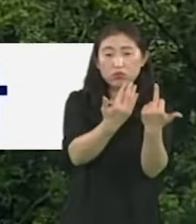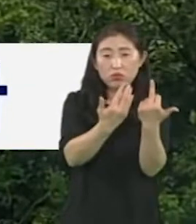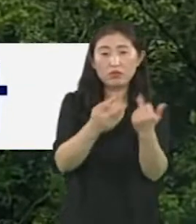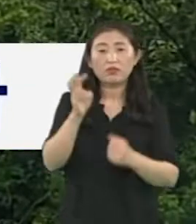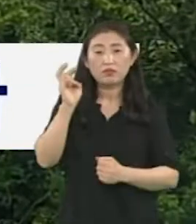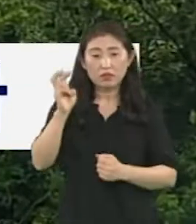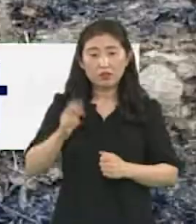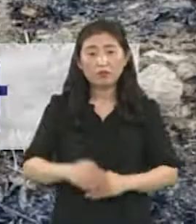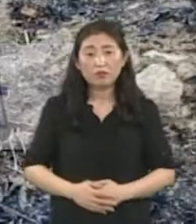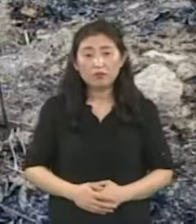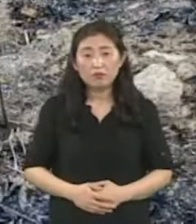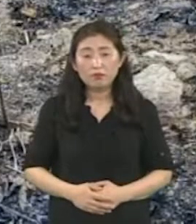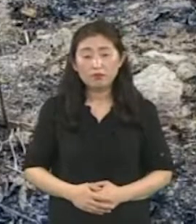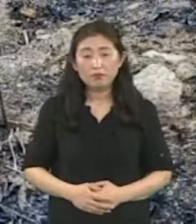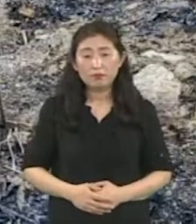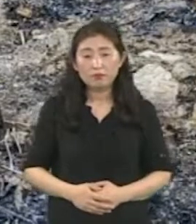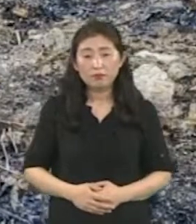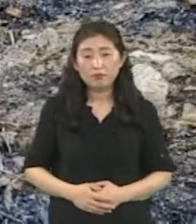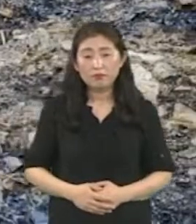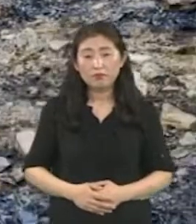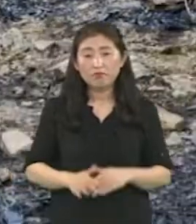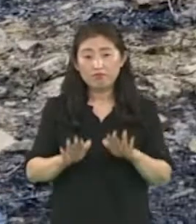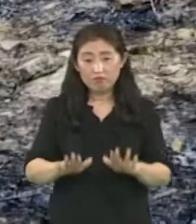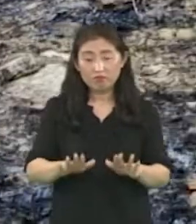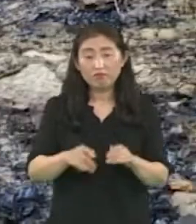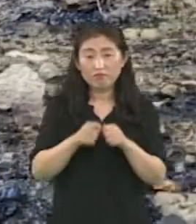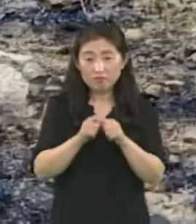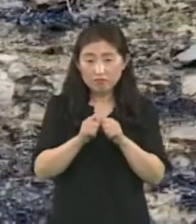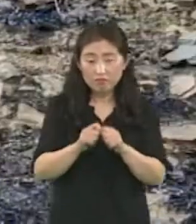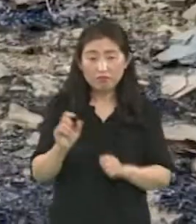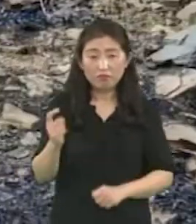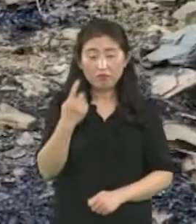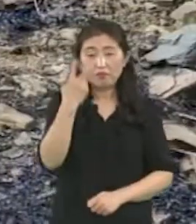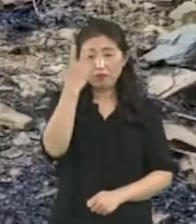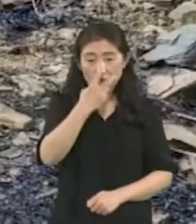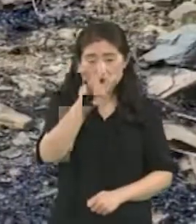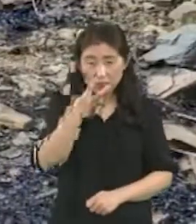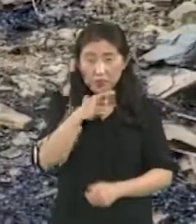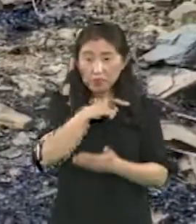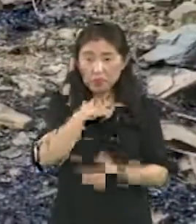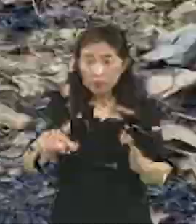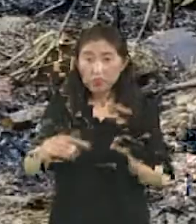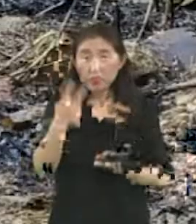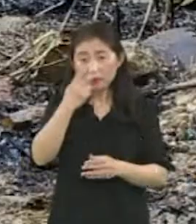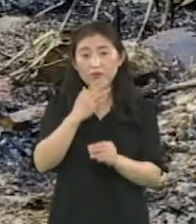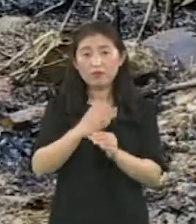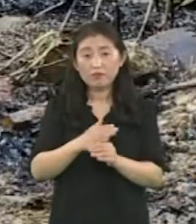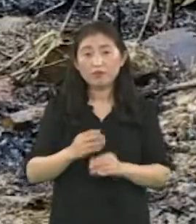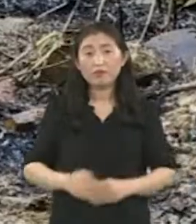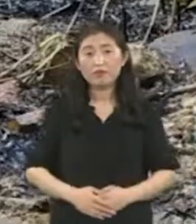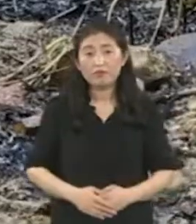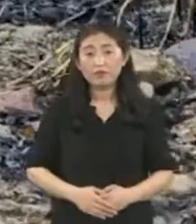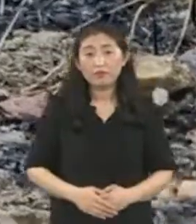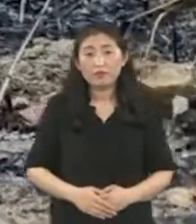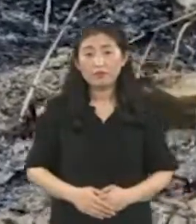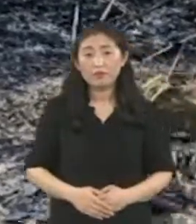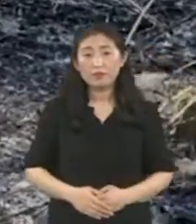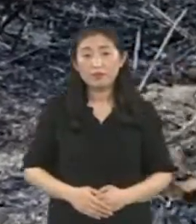0.4 맥 탈의 가량이 탄 것으로 추정된다 며 정확한 화재 원인과 비해 규모를 조사 중입니다